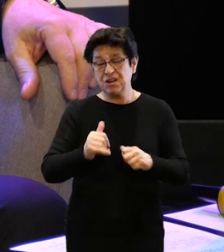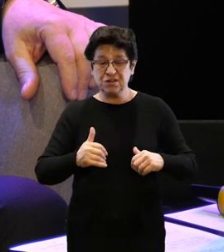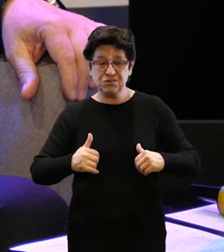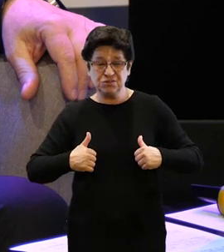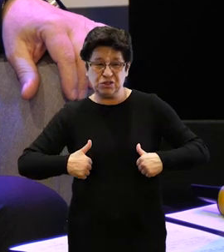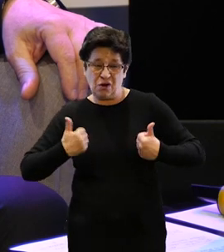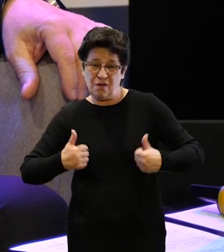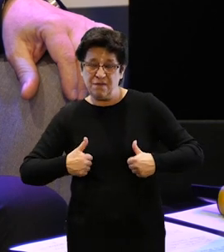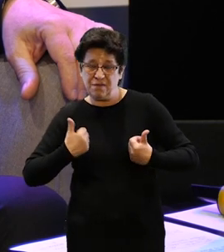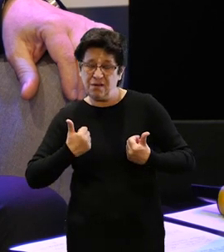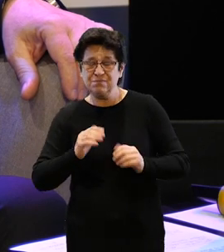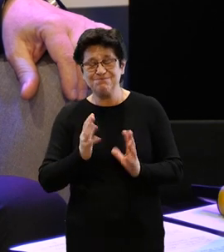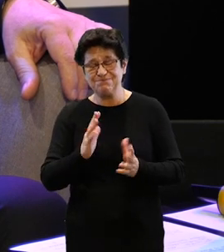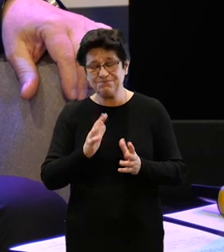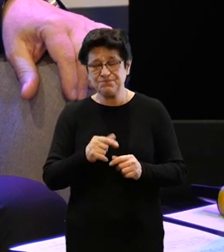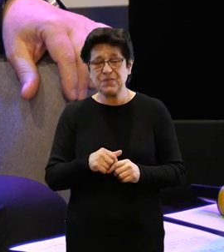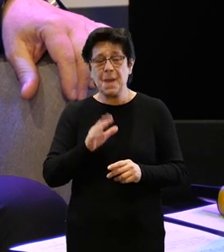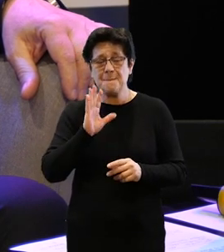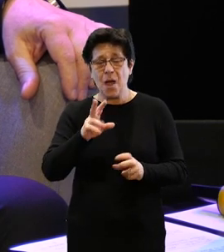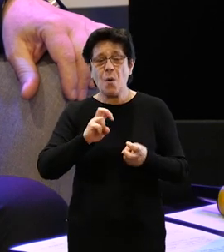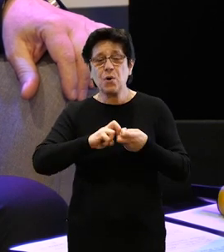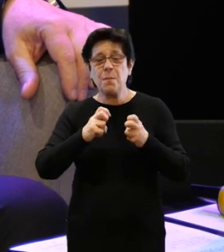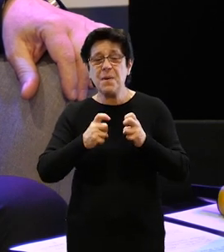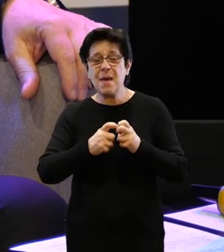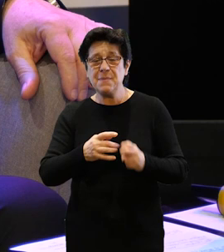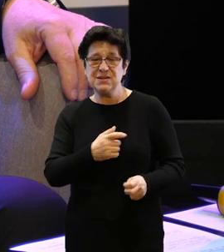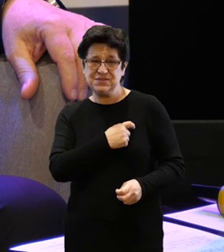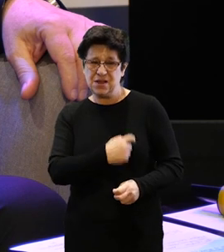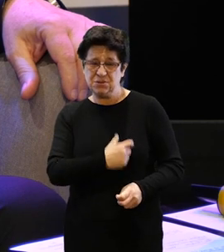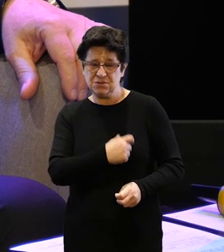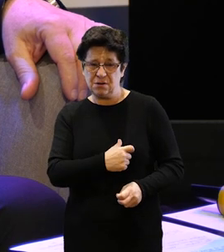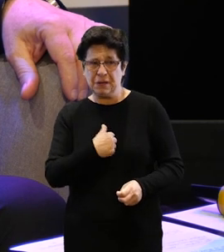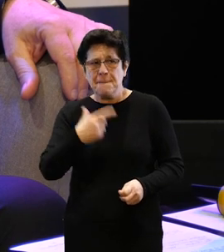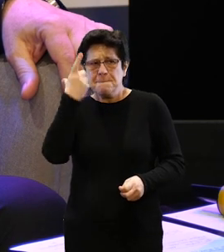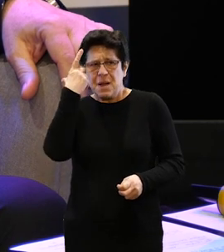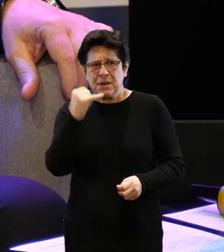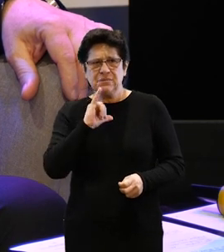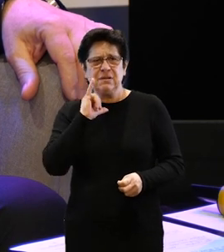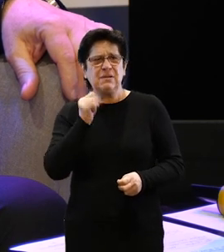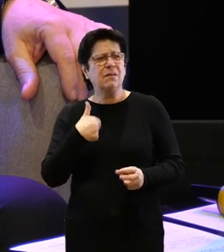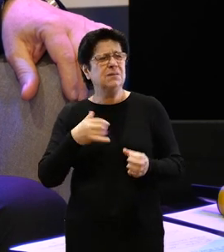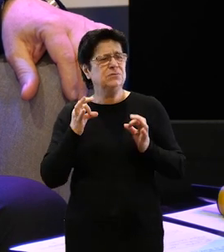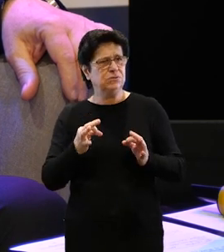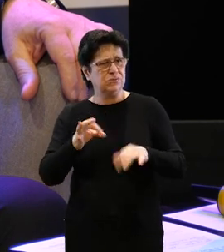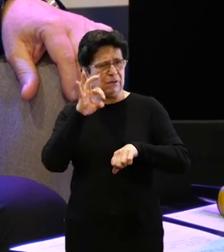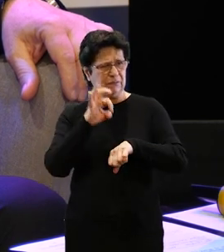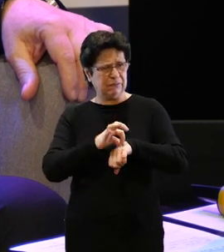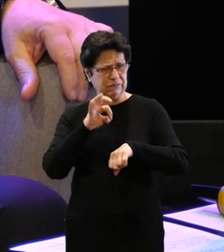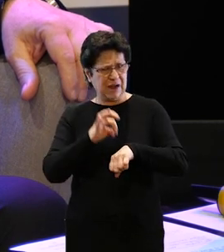takie dobre to miał kłopoty z sercem No i pamiętam jak dzisiaj jak doktor